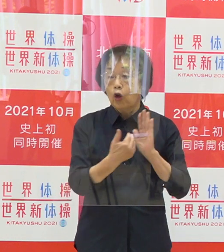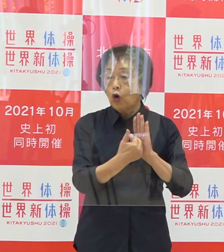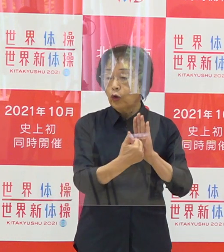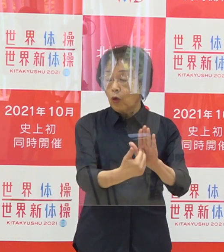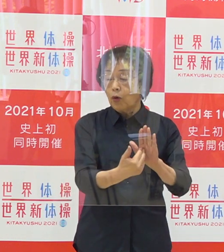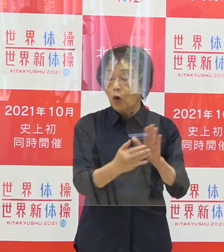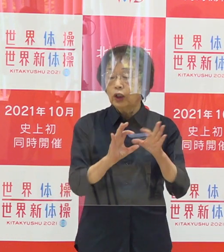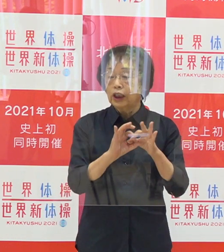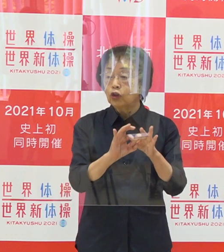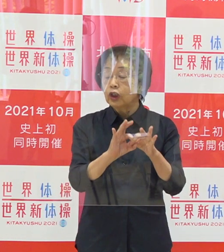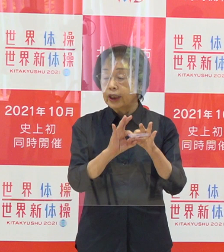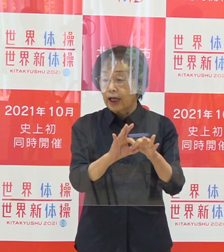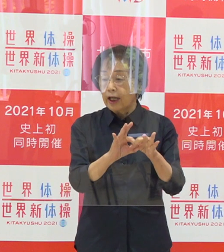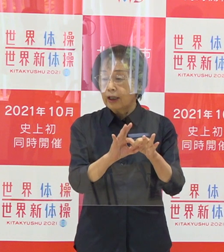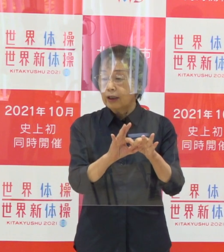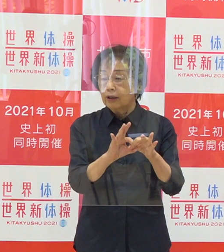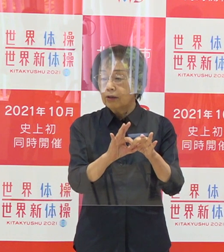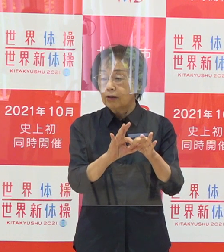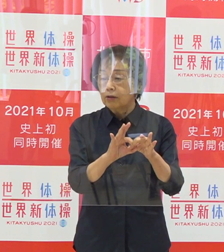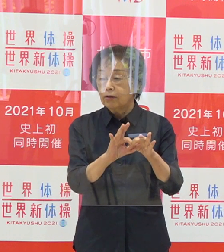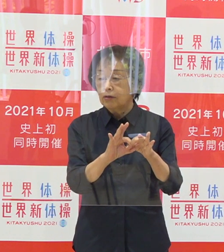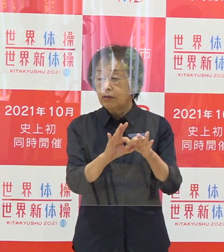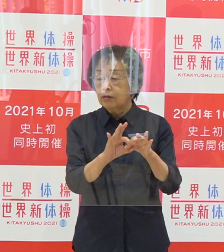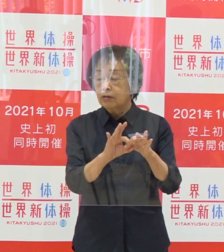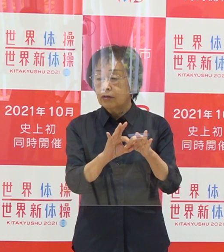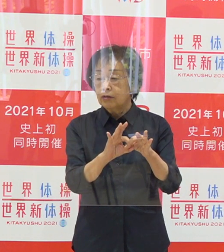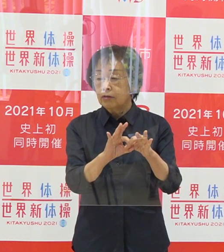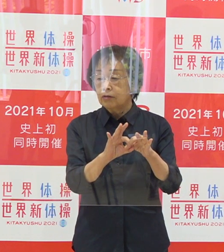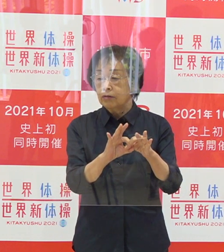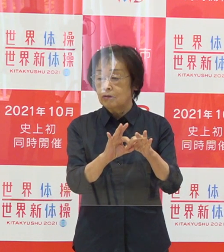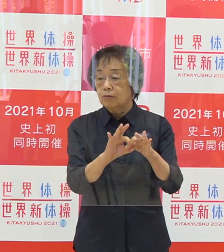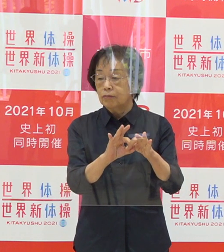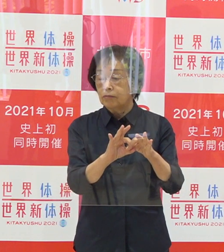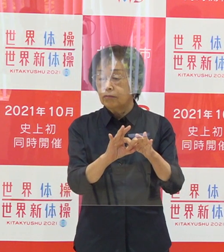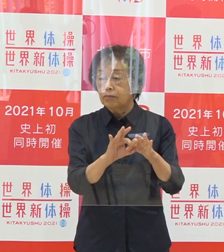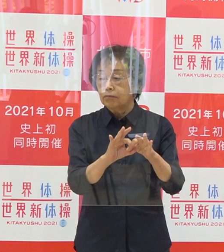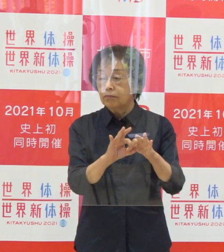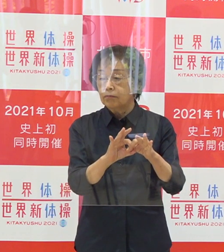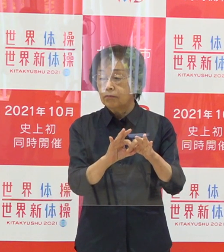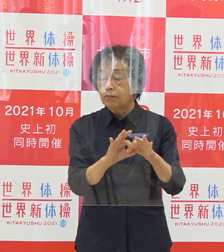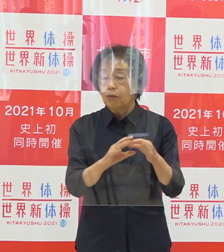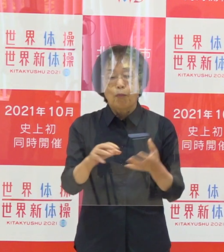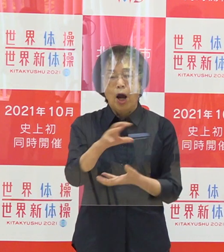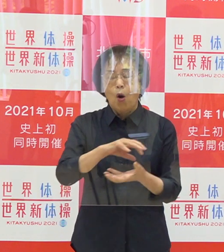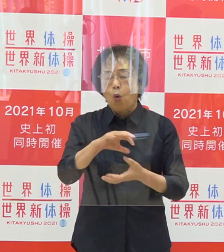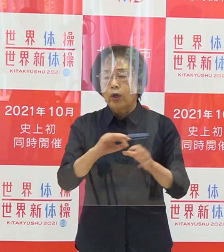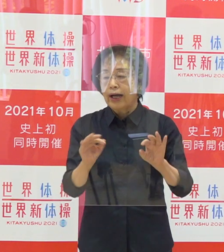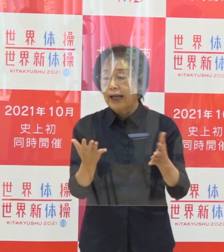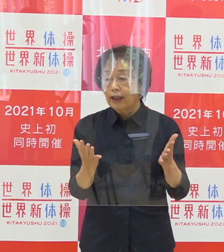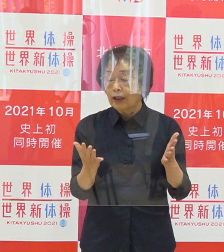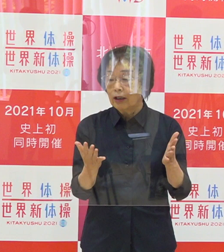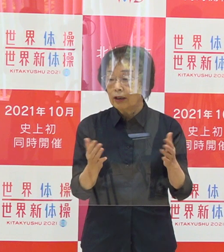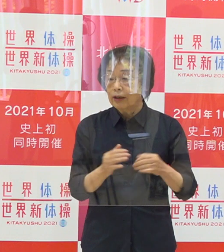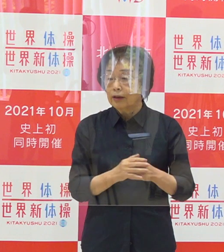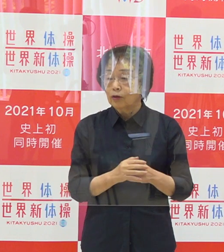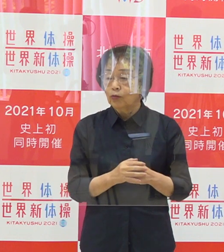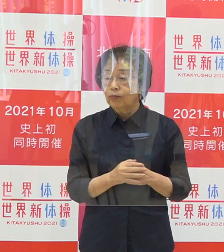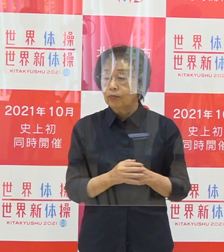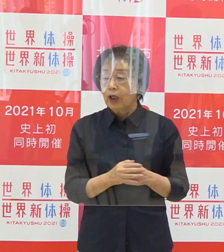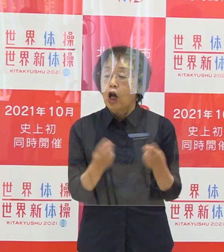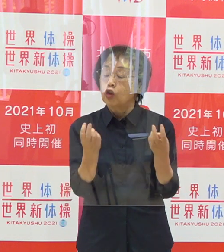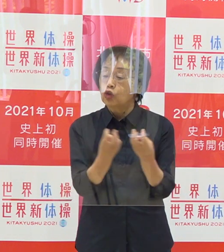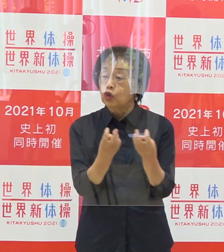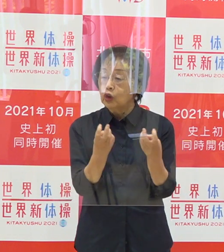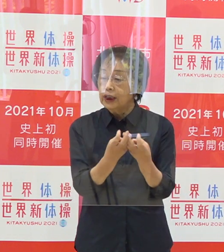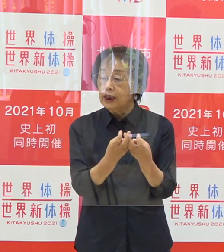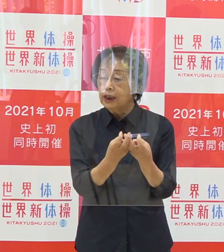側の方になるかと思いますけれども、まあ、大きな混乱は特にないというところではあるのかとは思うんですが、初日に、伺った